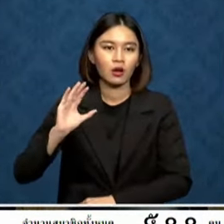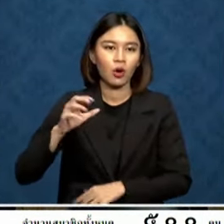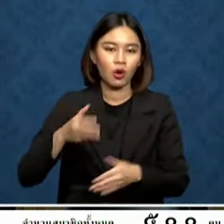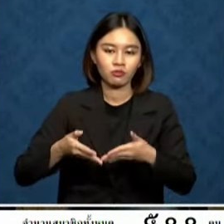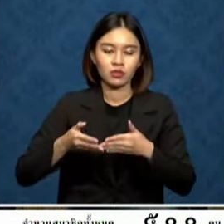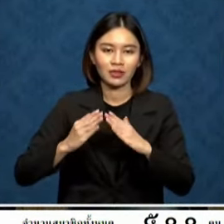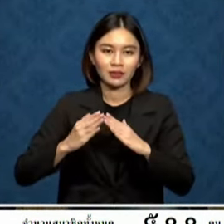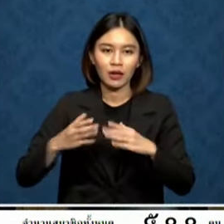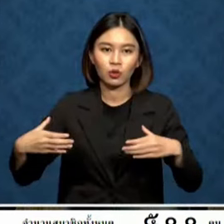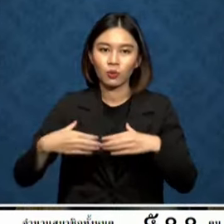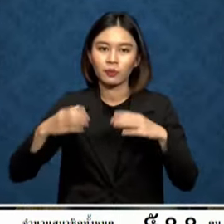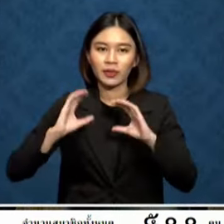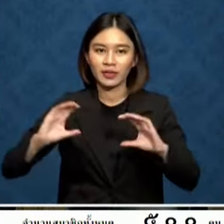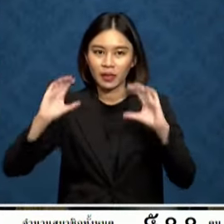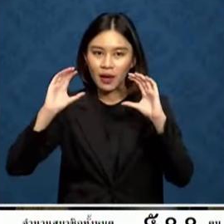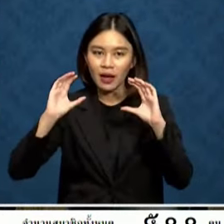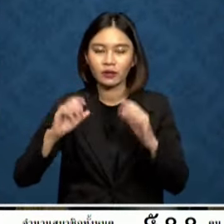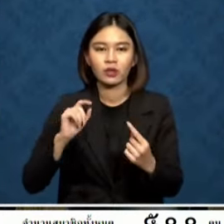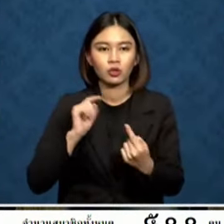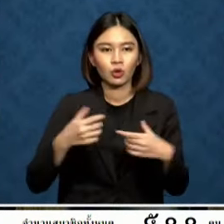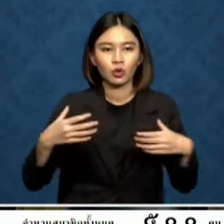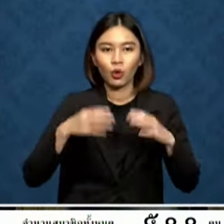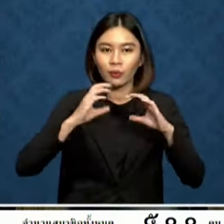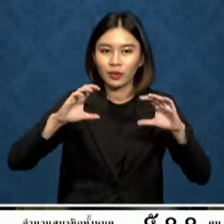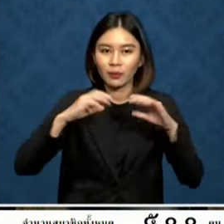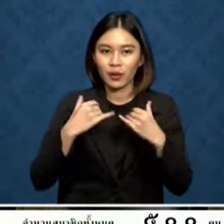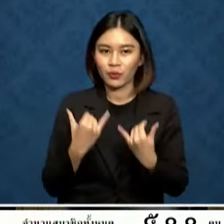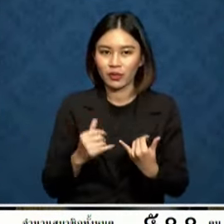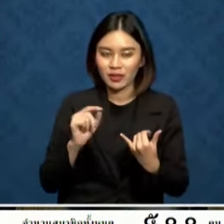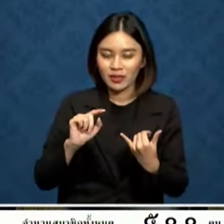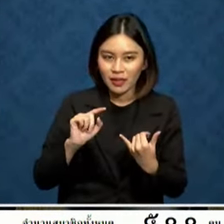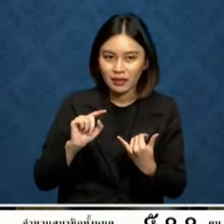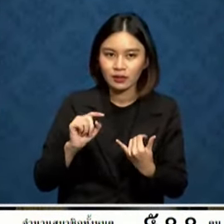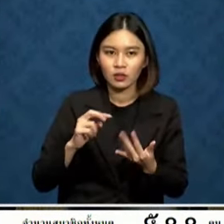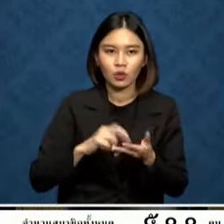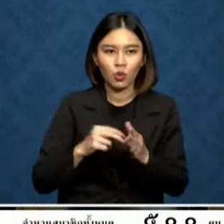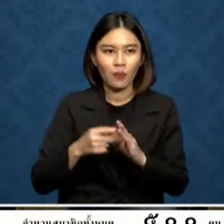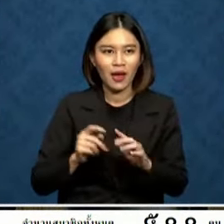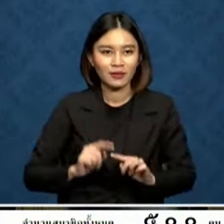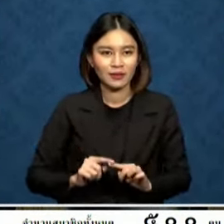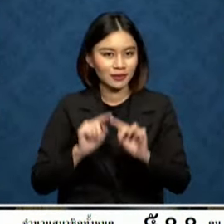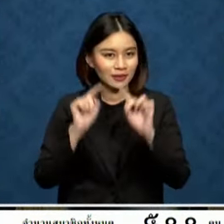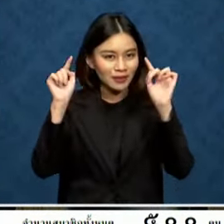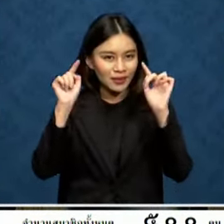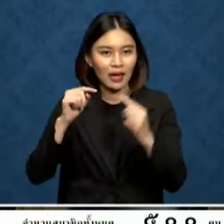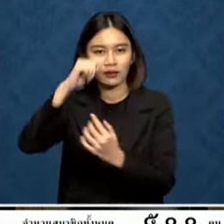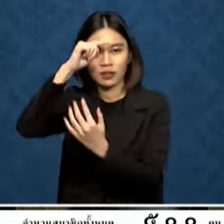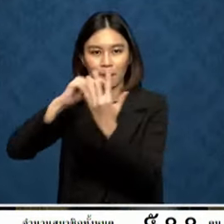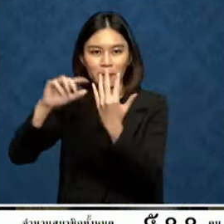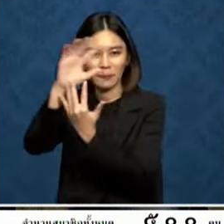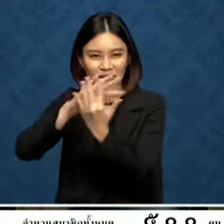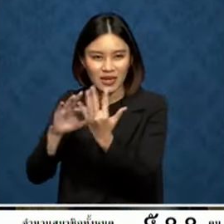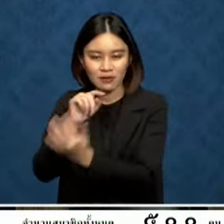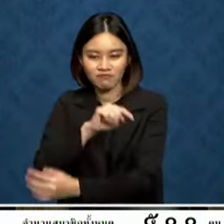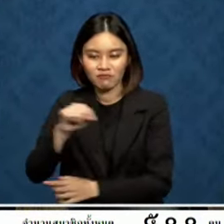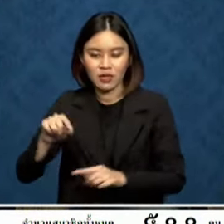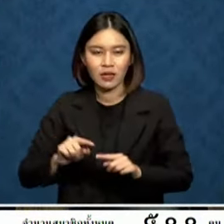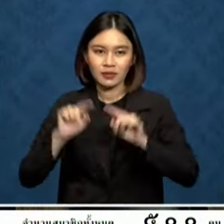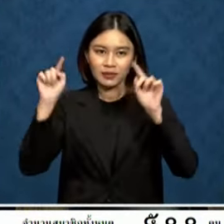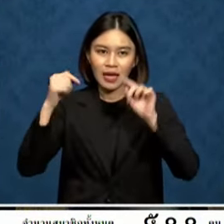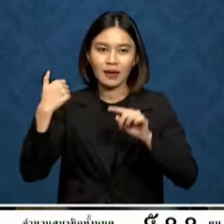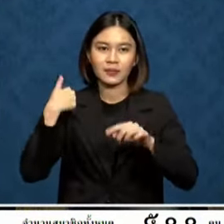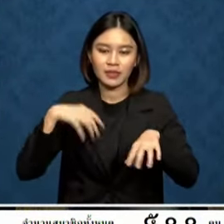ตั้งรัฐบาลโจทย์ของรัฐบาลในวันนี้จึงเป็นคนละโจทย์กับของประเทศการ